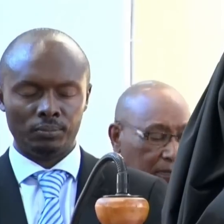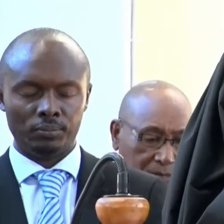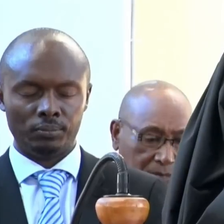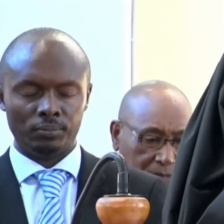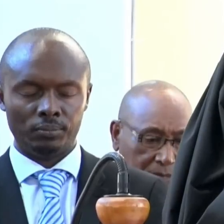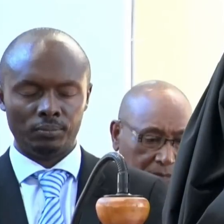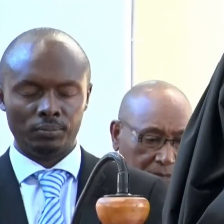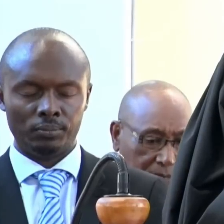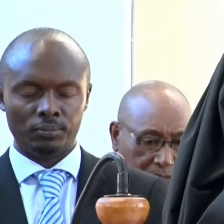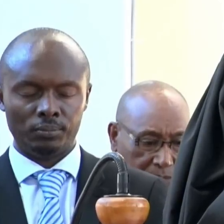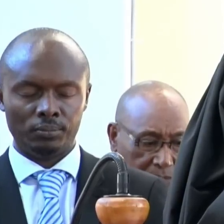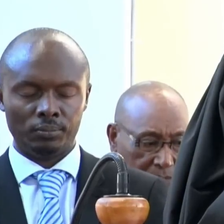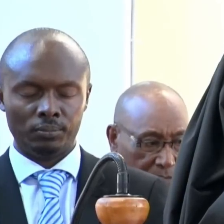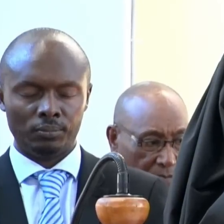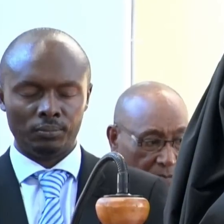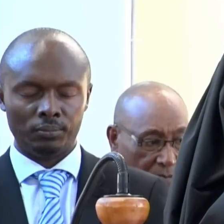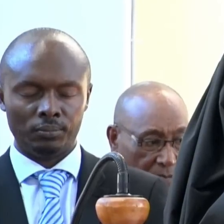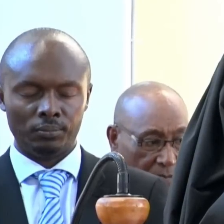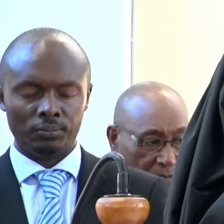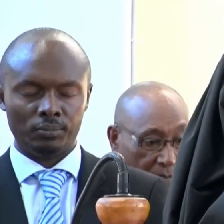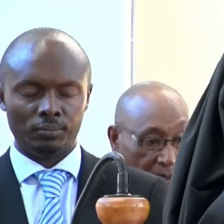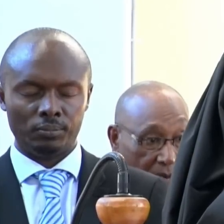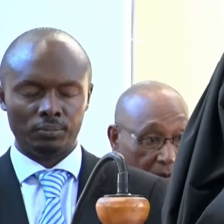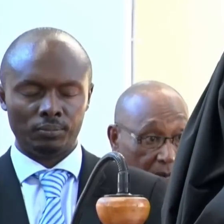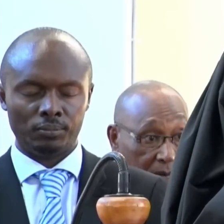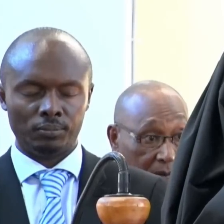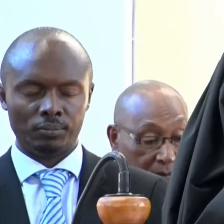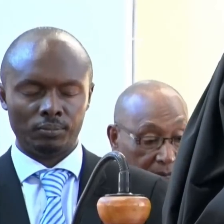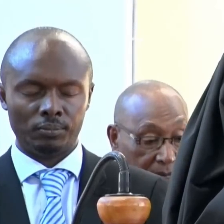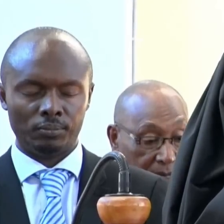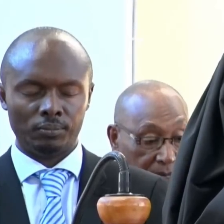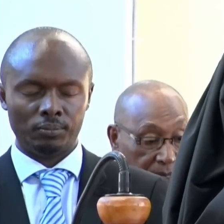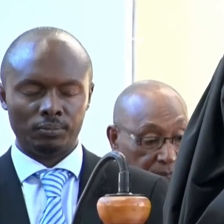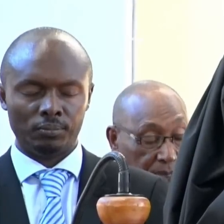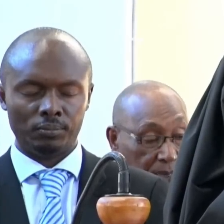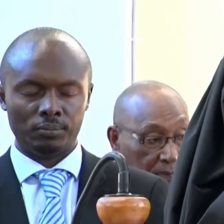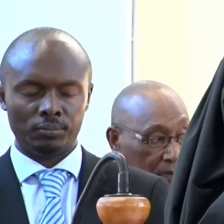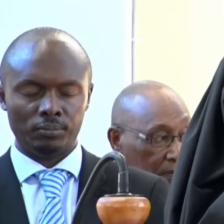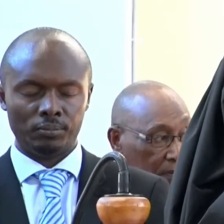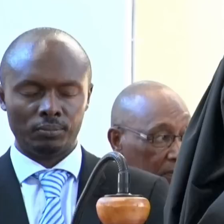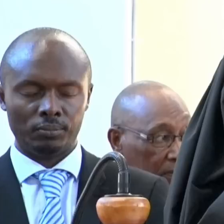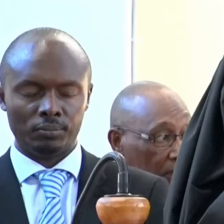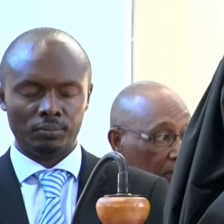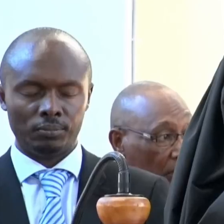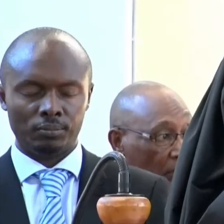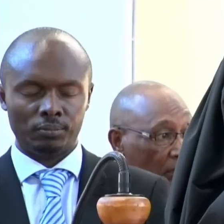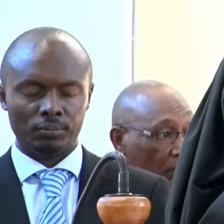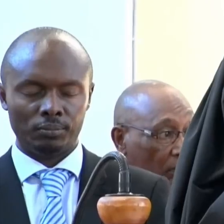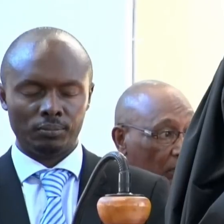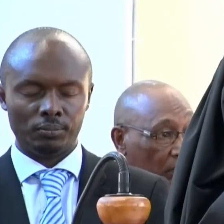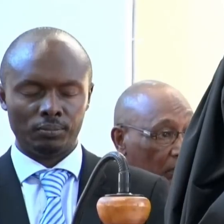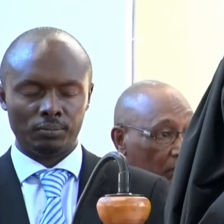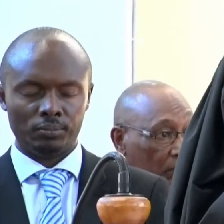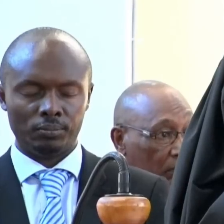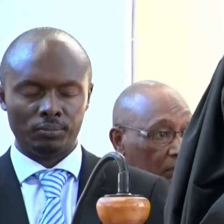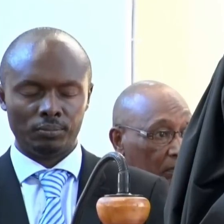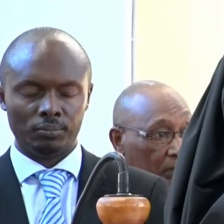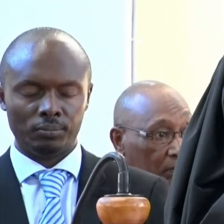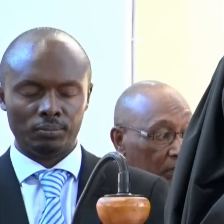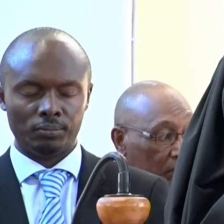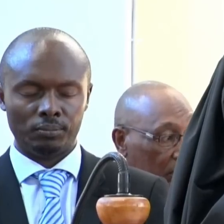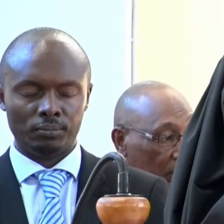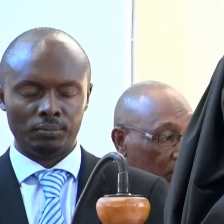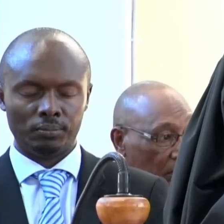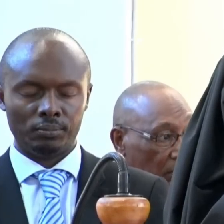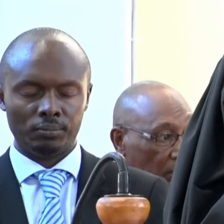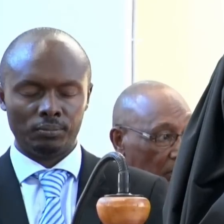citũ cihingũrwo nĩgetha cihũrio nĩwe Ngai, nayo mĩĩrĩ itũ ĩrĩa ĩnogaga ũmĩerũhĩrie hinya Mwathani nĩgetha tũgĩe na